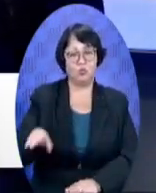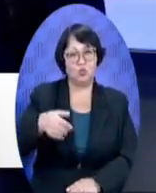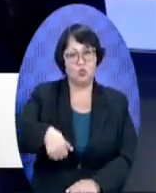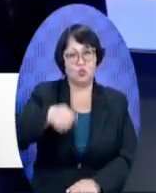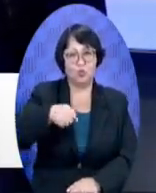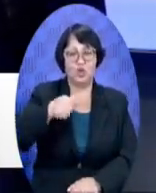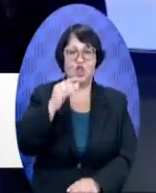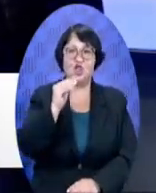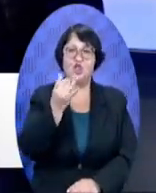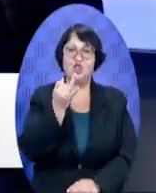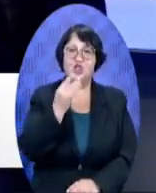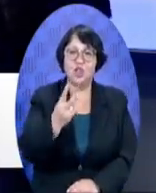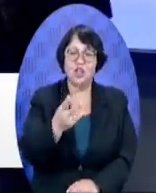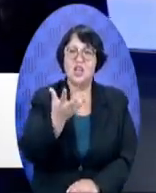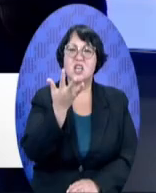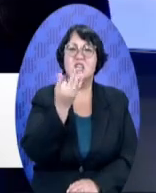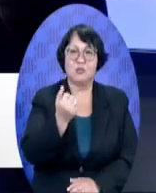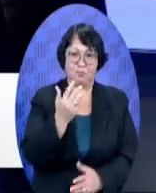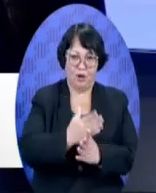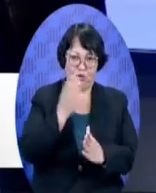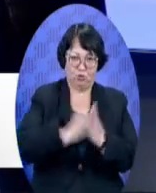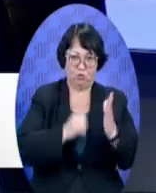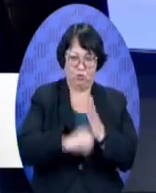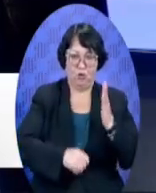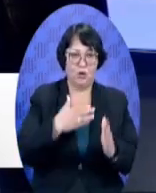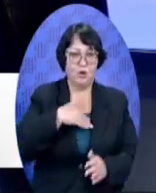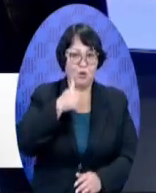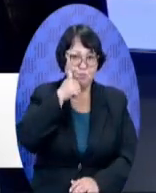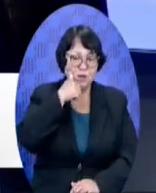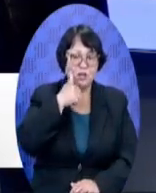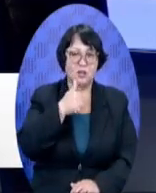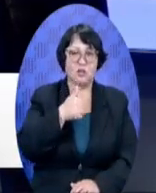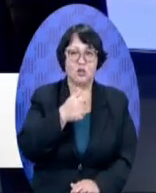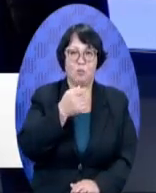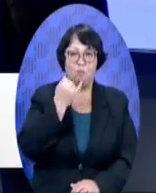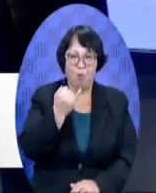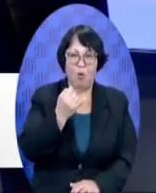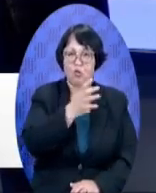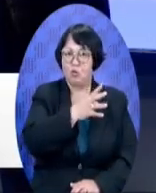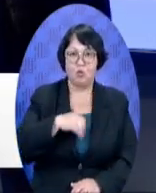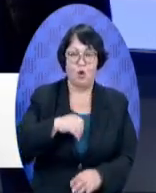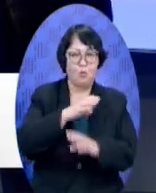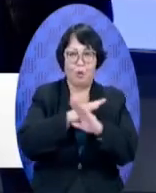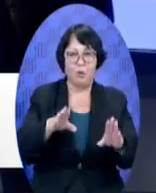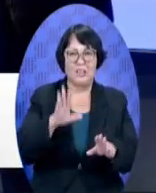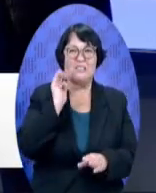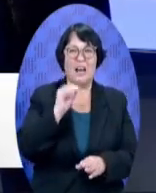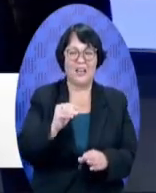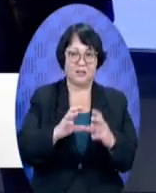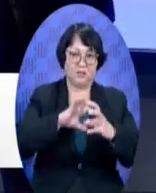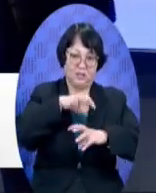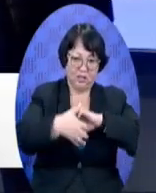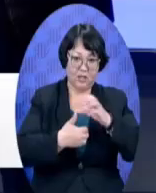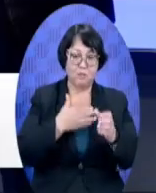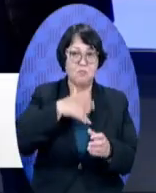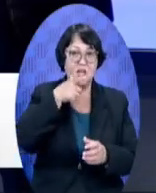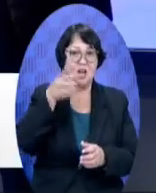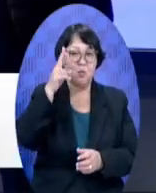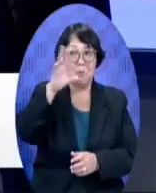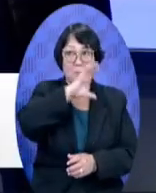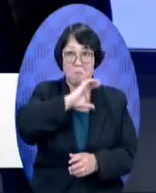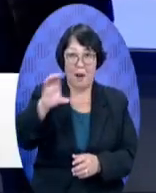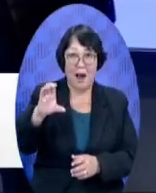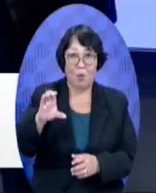байх хэрэгтэй юм бэ? Эрүүл мэндэд нь хортойгоор нөлөөлөхгүй байх жин нь хэдийн юм бэ гэдгийг Дэлхийн эрүүл мэндийн байгууллага гаргахдаа хүүхдийн